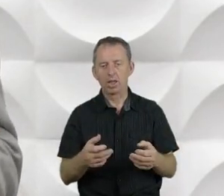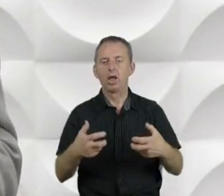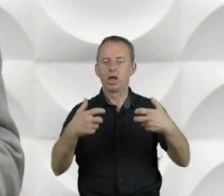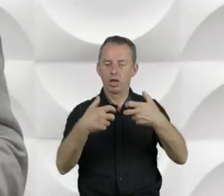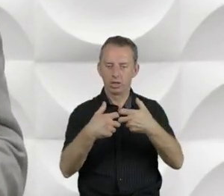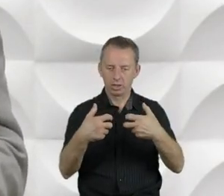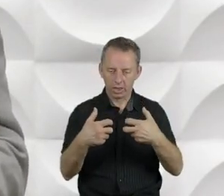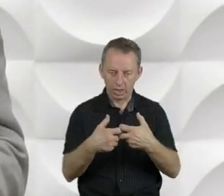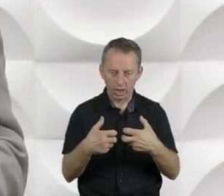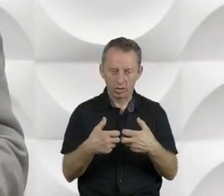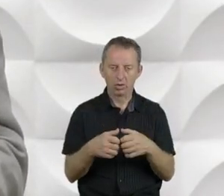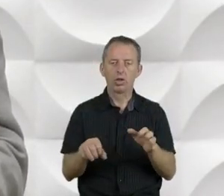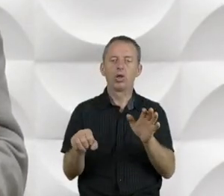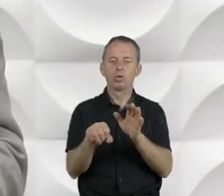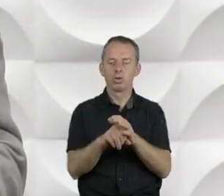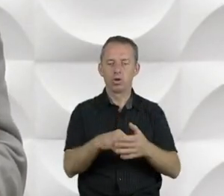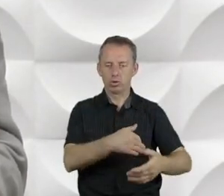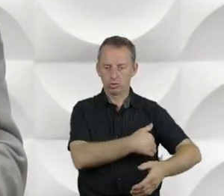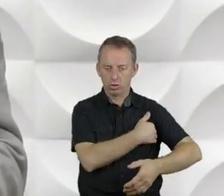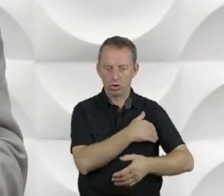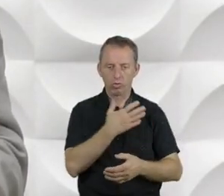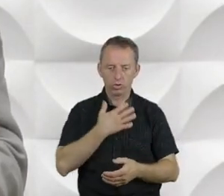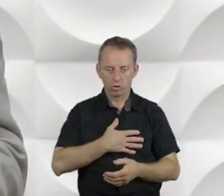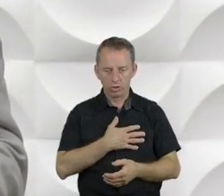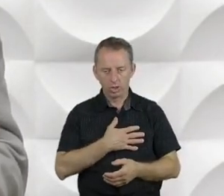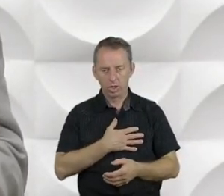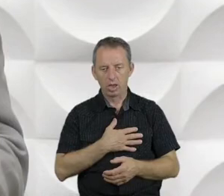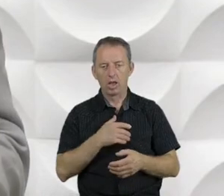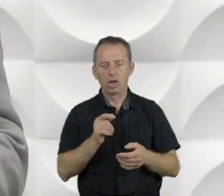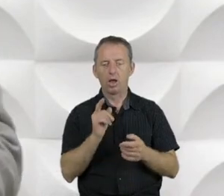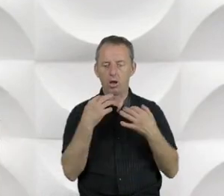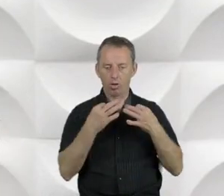internautów do lekcji Szkoły Sobotniej, który będzie teraz obecnie